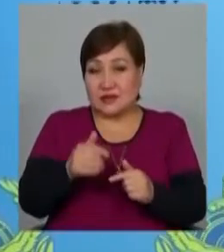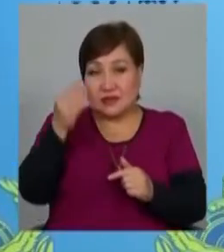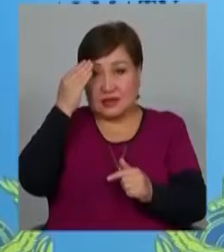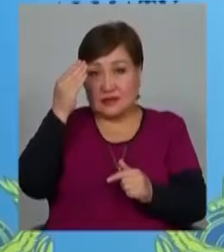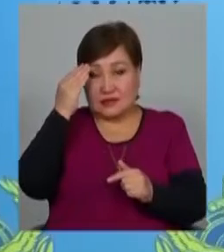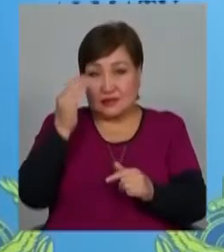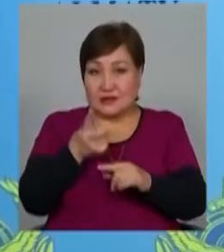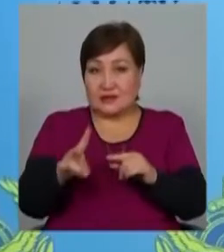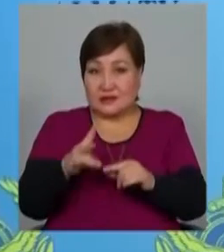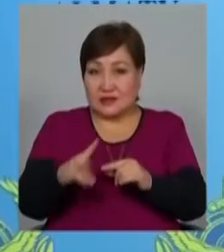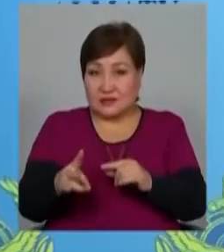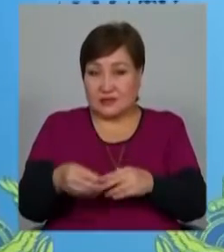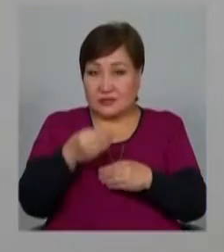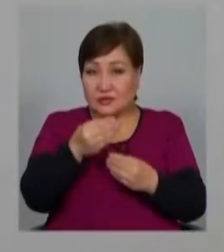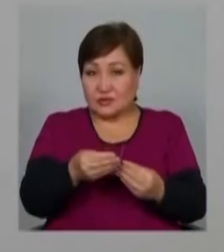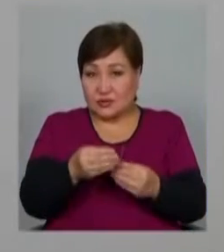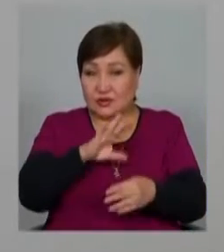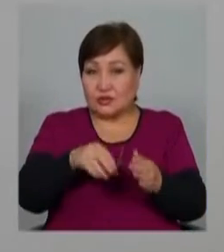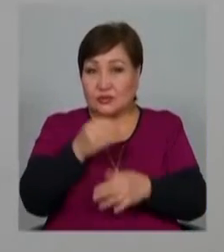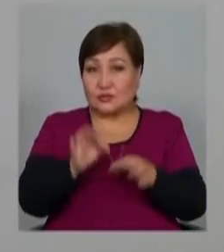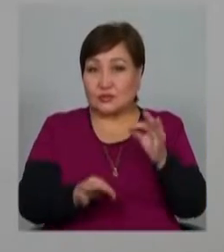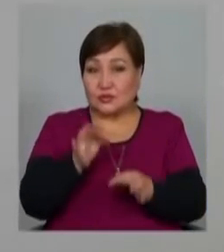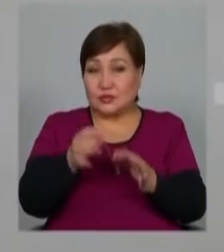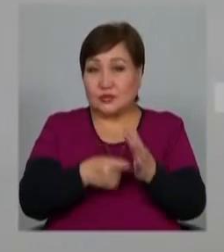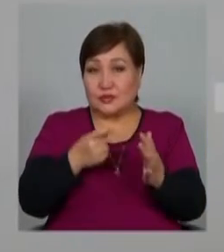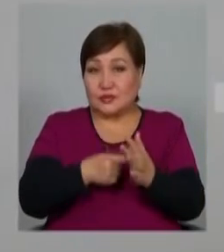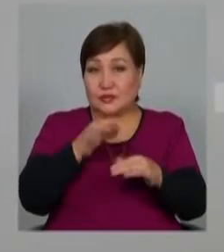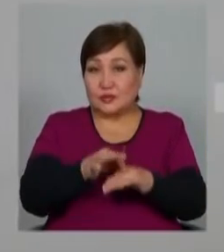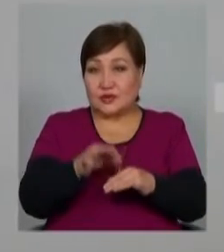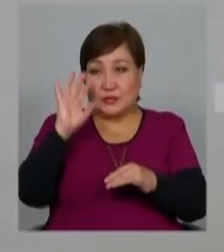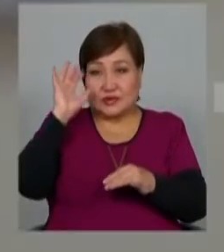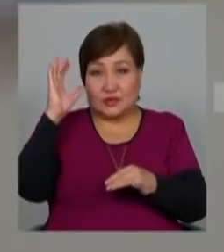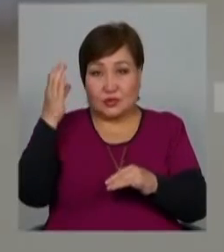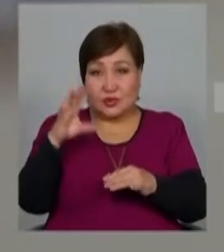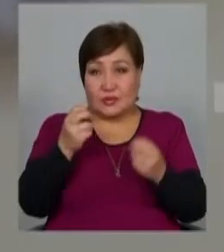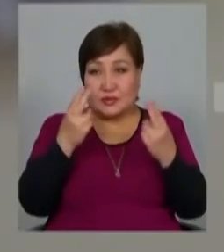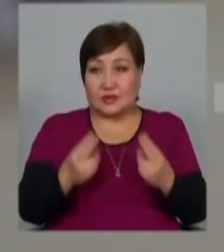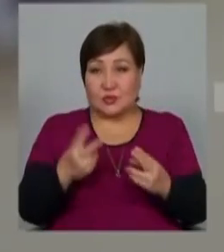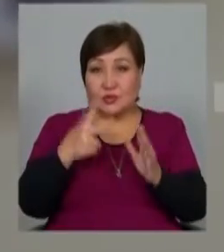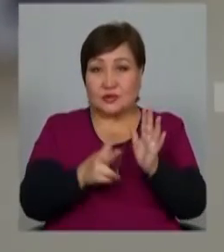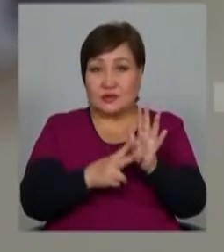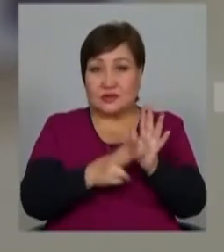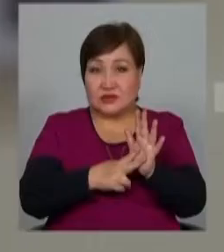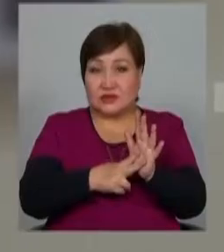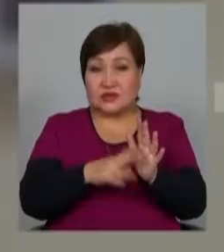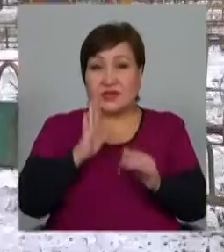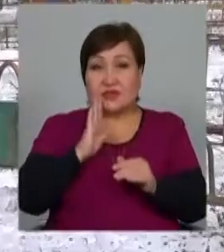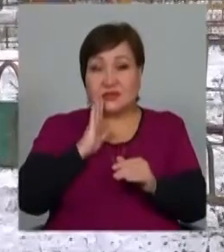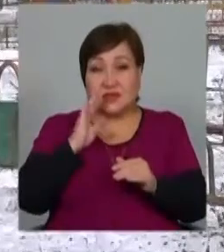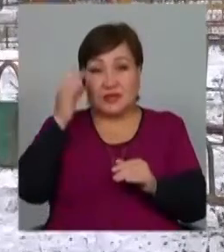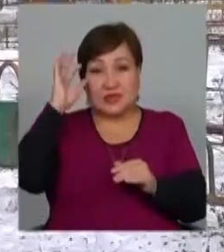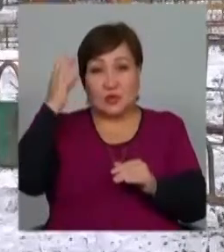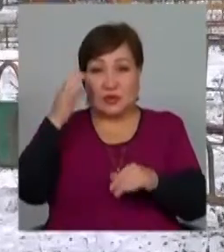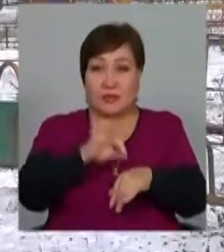келтіру бойынша сотқа дейінгі тергеу жүргізілуде. Психолог мамандар 37 жастағы келіншекте психологиялық ауытқуы болуы мүмкін дейді.